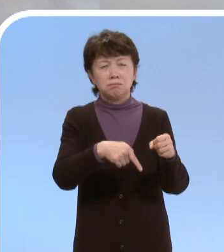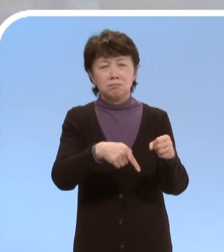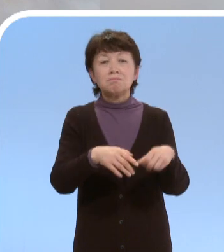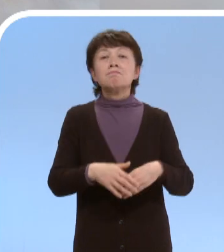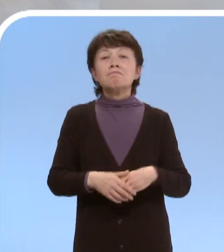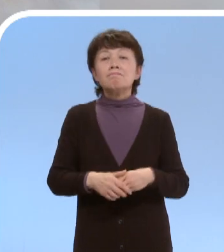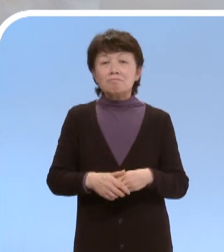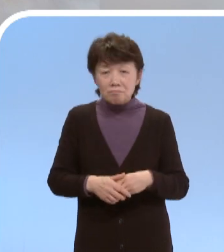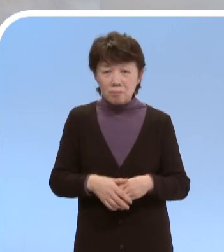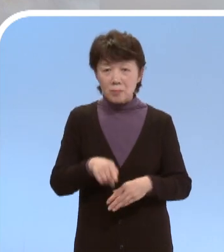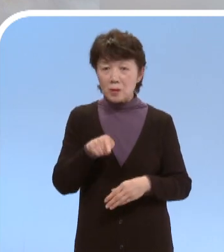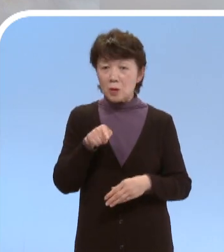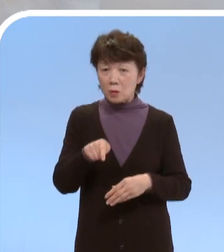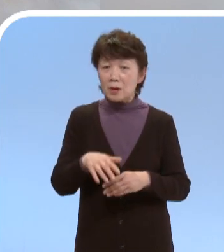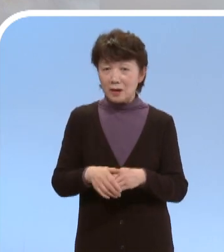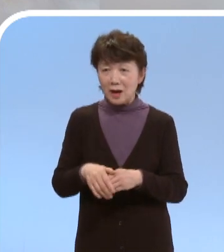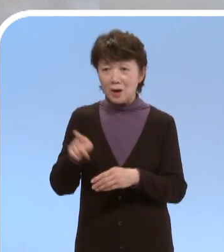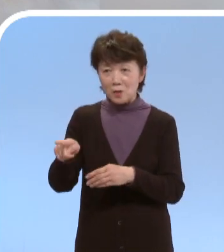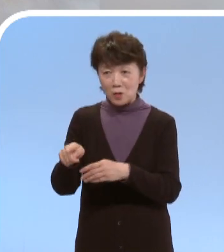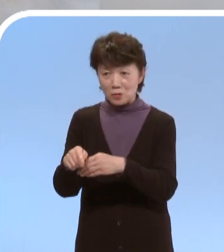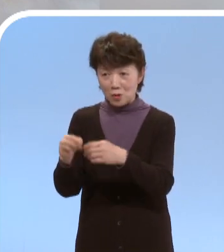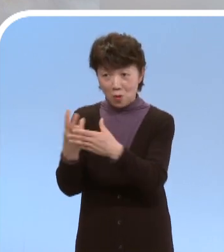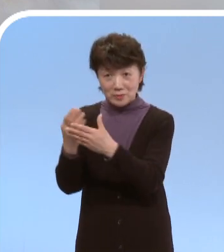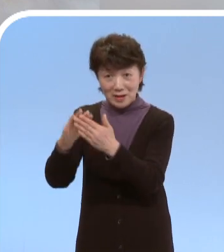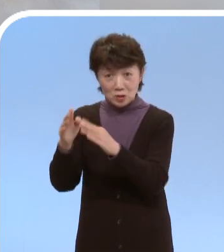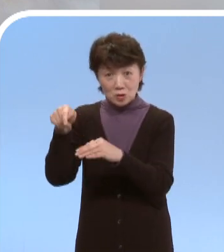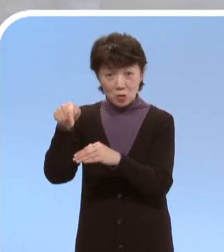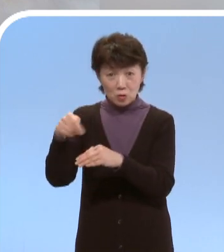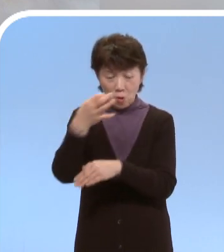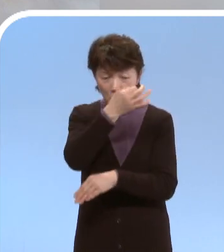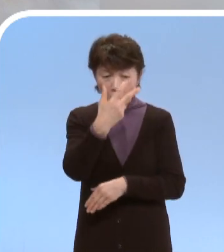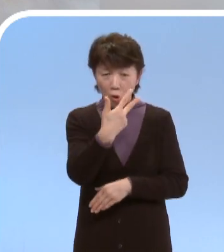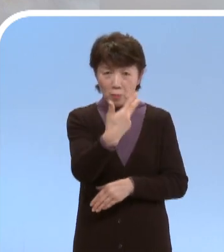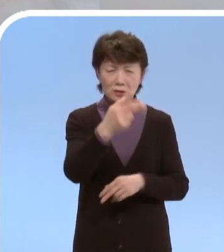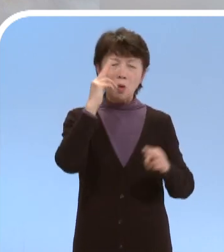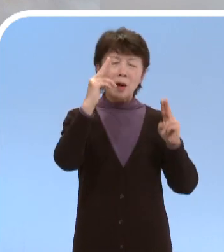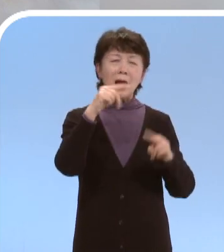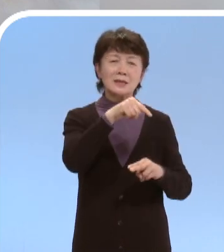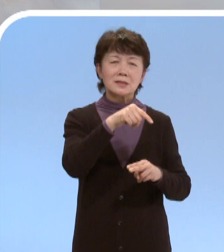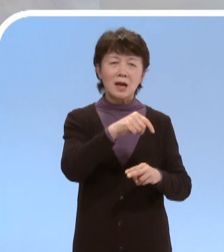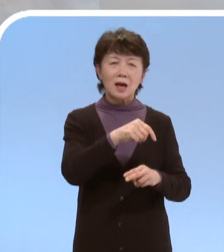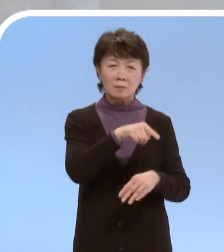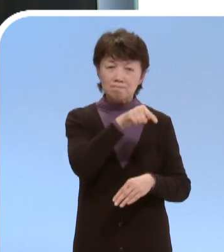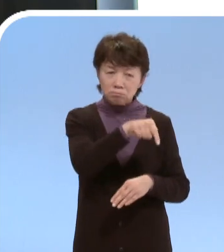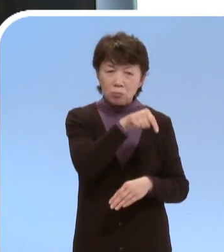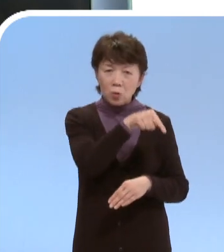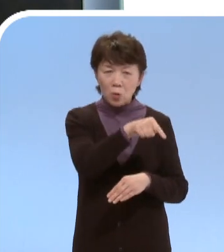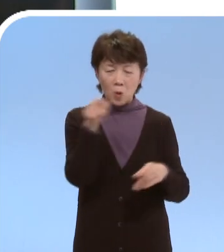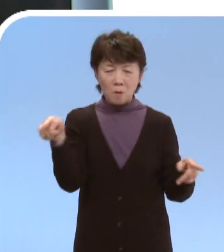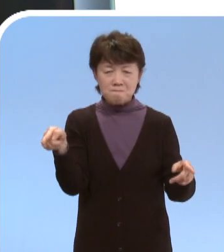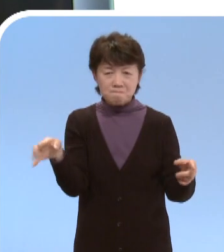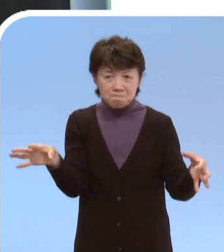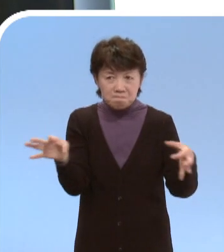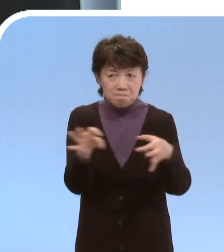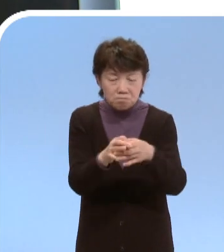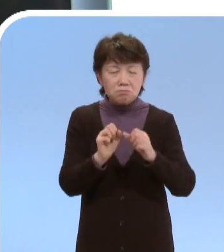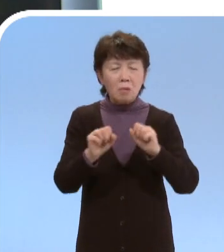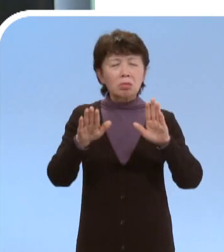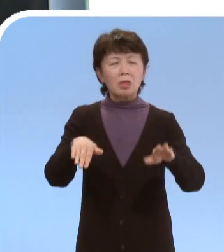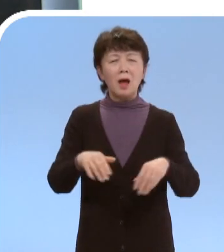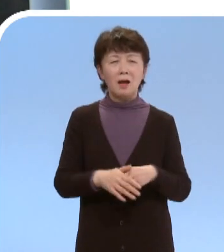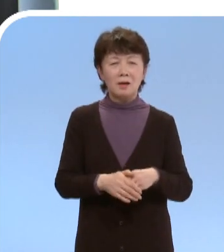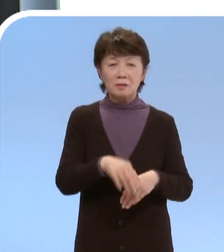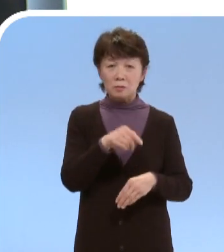そこで兵庫県が新温泉町と神戸市の企業イーマキーナをマッチング。イーマキー